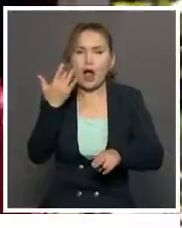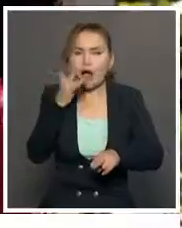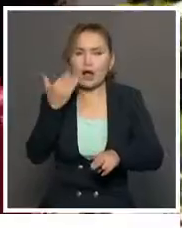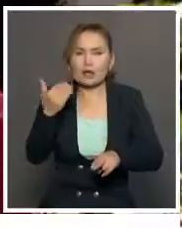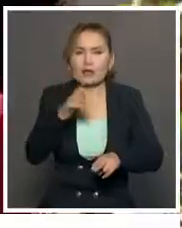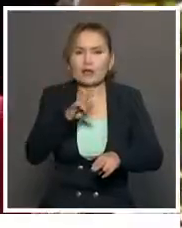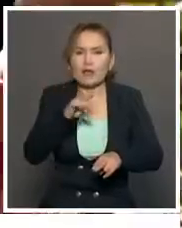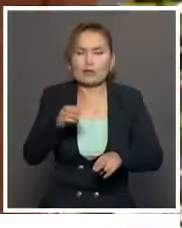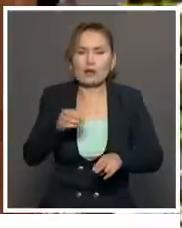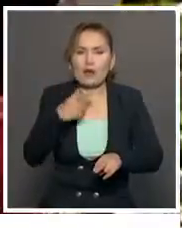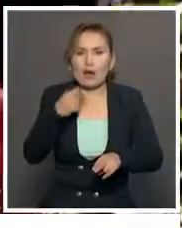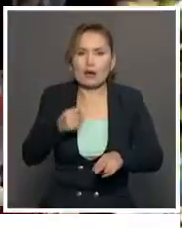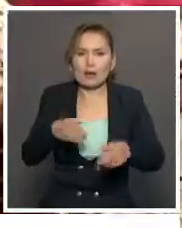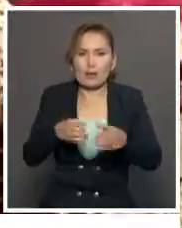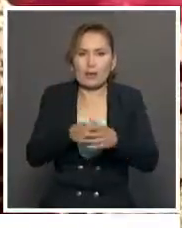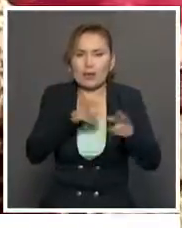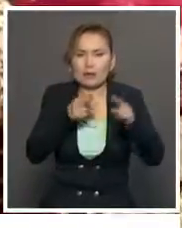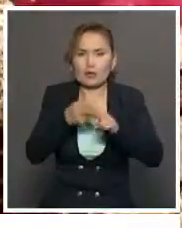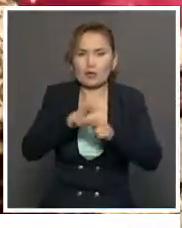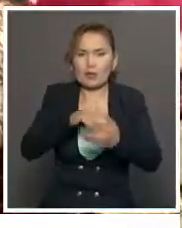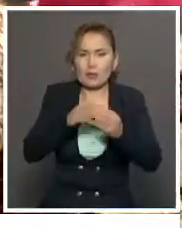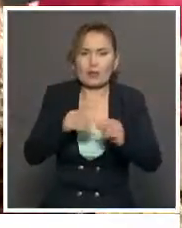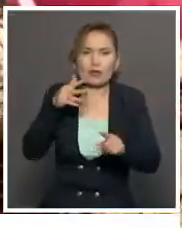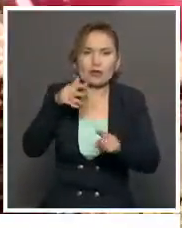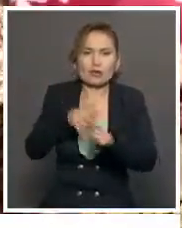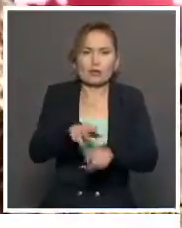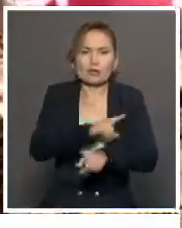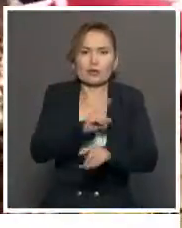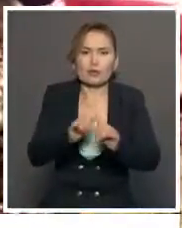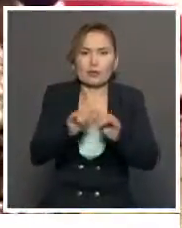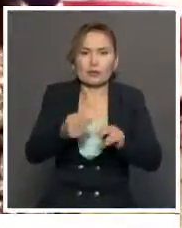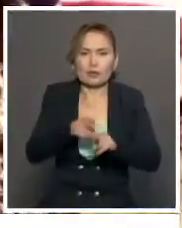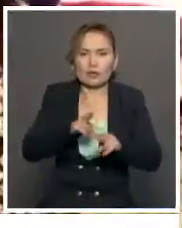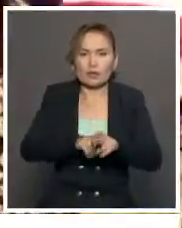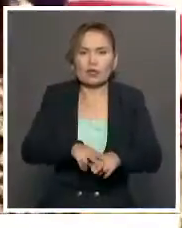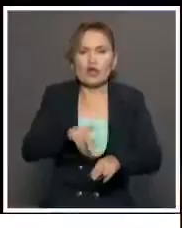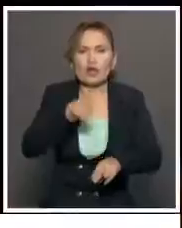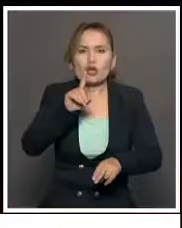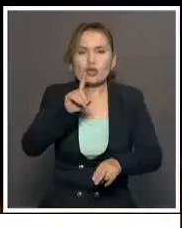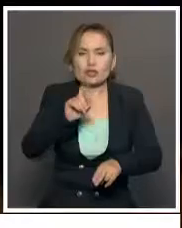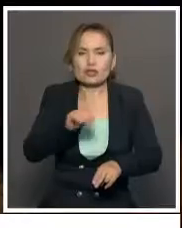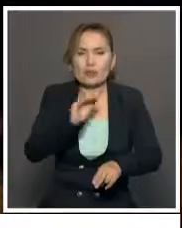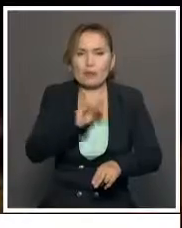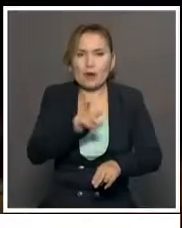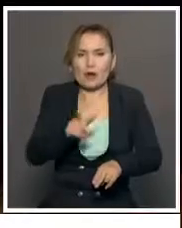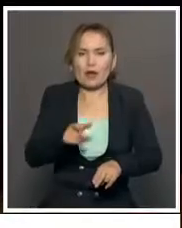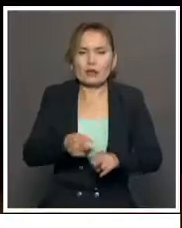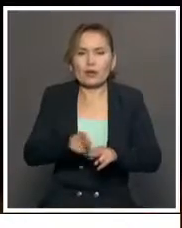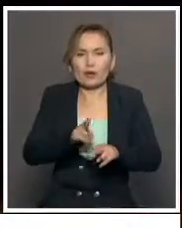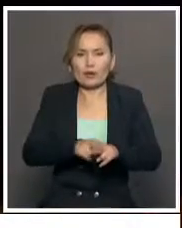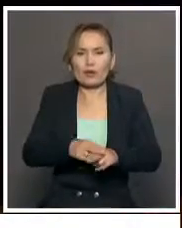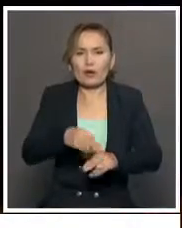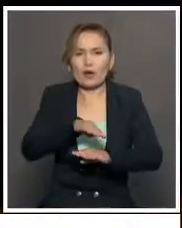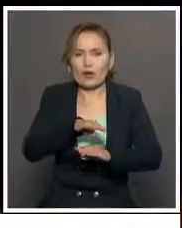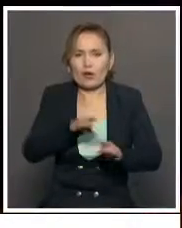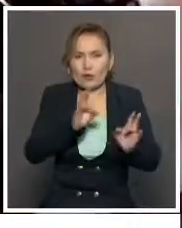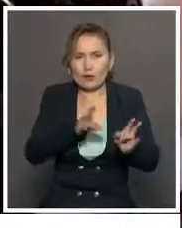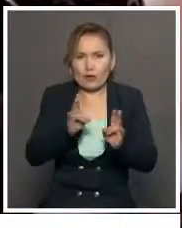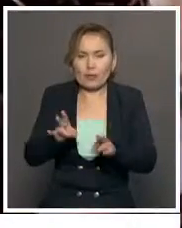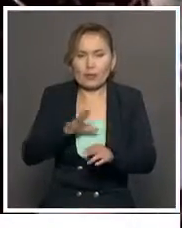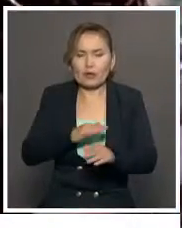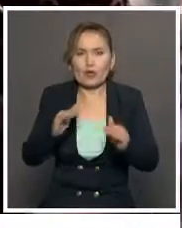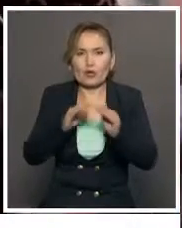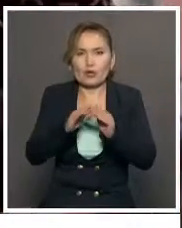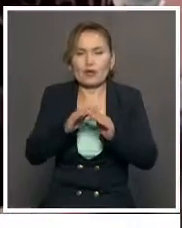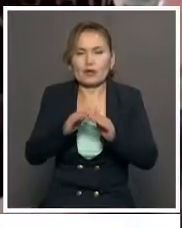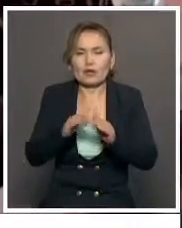елден кете бастағаннан кейін радикалдық ұйым шабуылды жиілетті. Содан бері жүздеген мың бейбіт тұрғын үйлерін тастап кетті. Ал соңғы